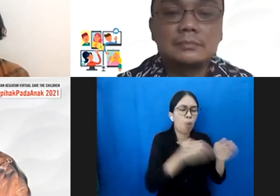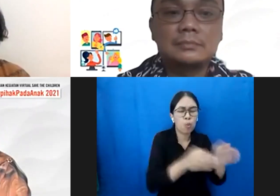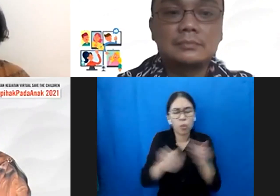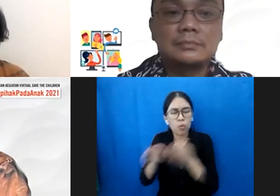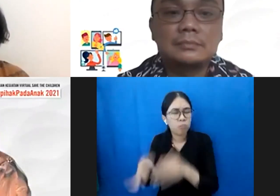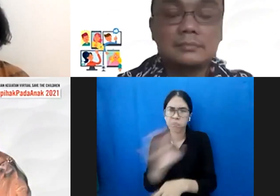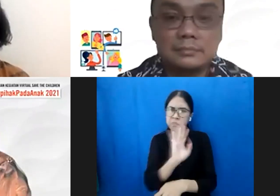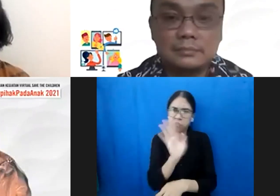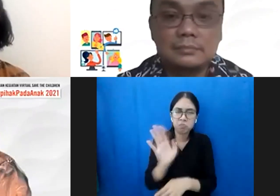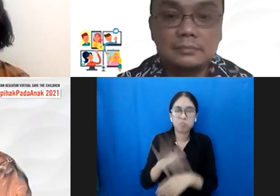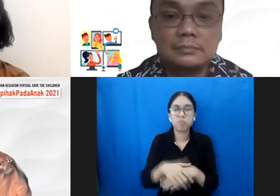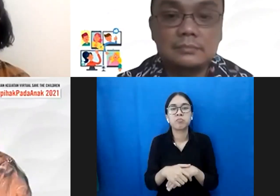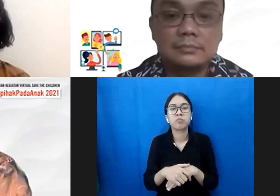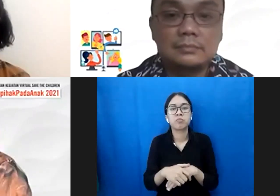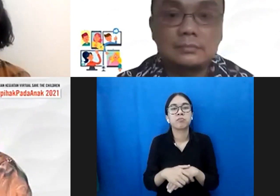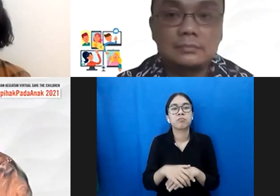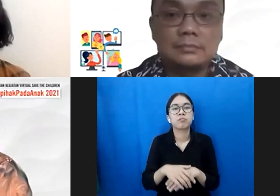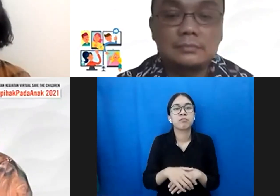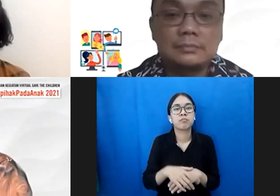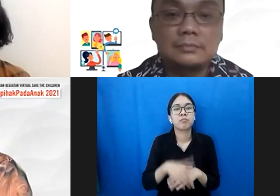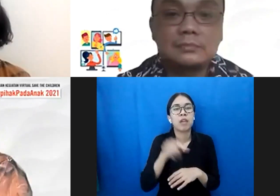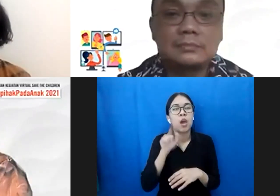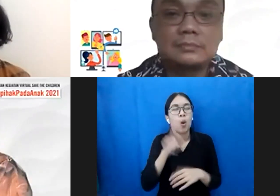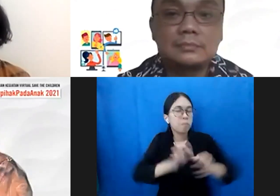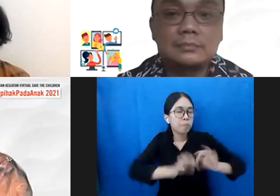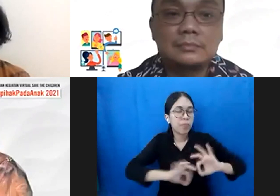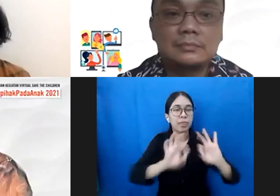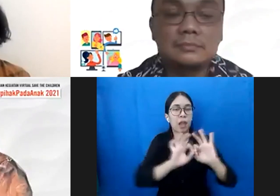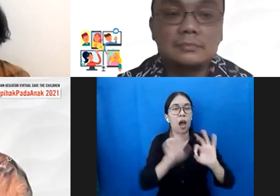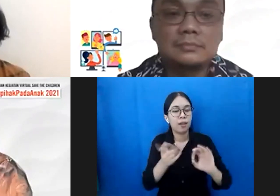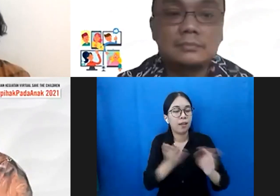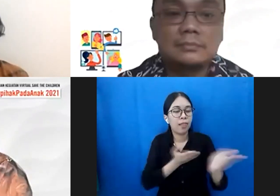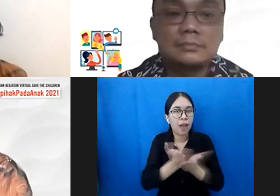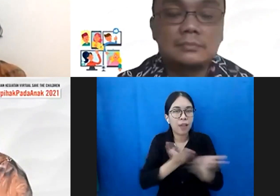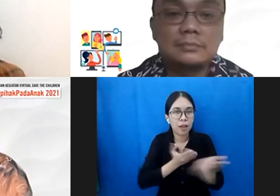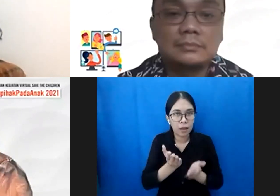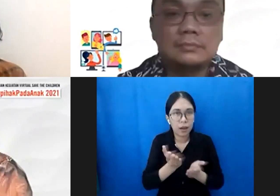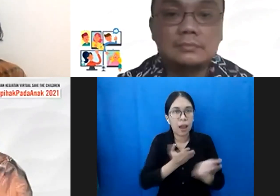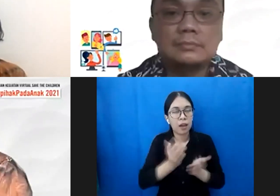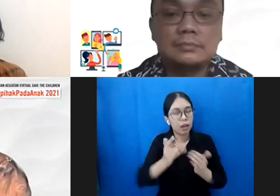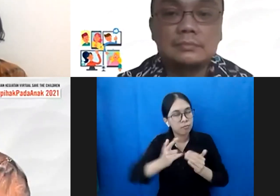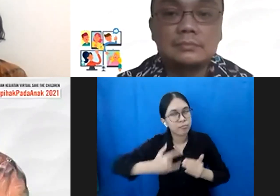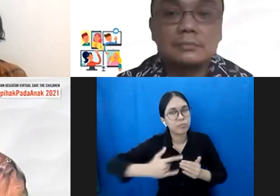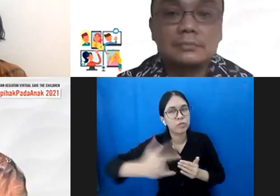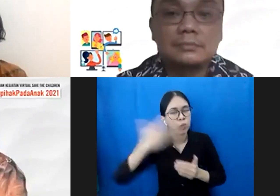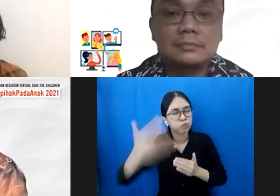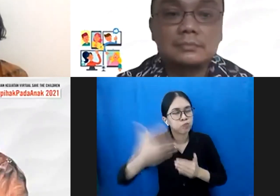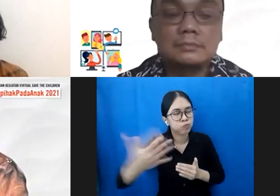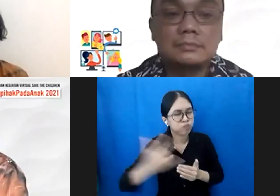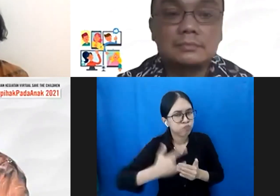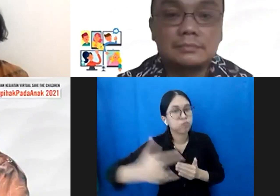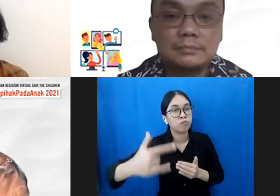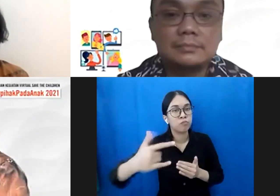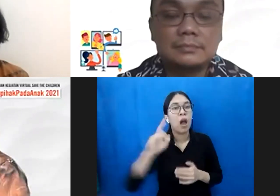tidak kontinu gitu. Jadi sangat penting juga untuk ada layanan yang kontinu gitu ya. Karena menurut saya ada berbagai